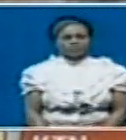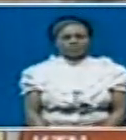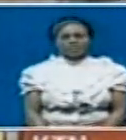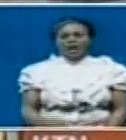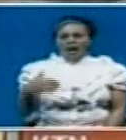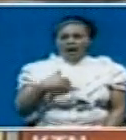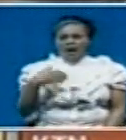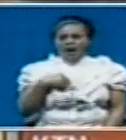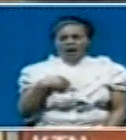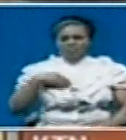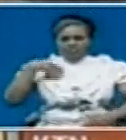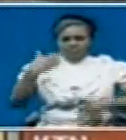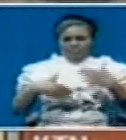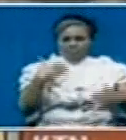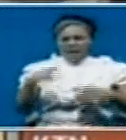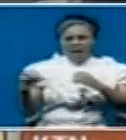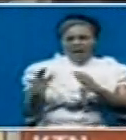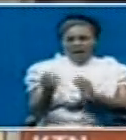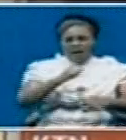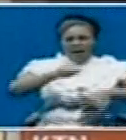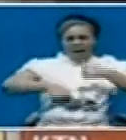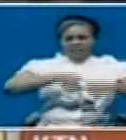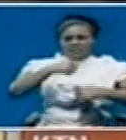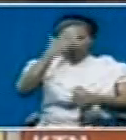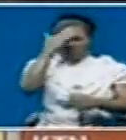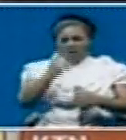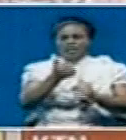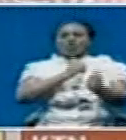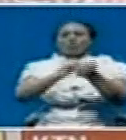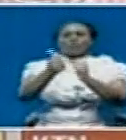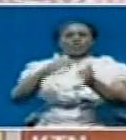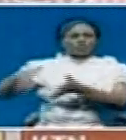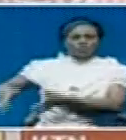Kumekuwa na shamra shamra kiasi cha haja hapa Nakuru, yote sababu ya michuano hii ya raga.